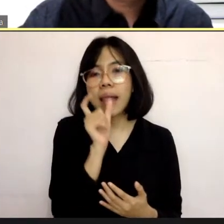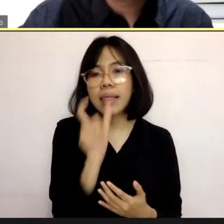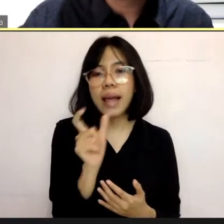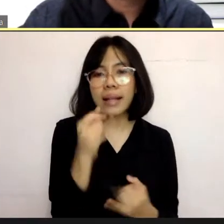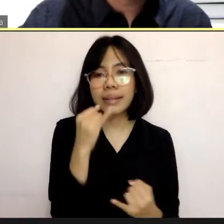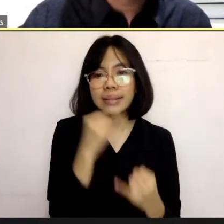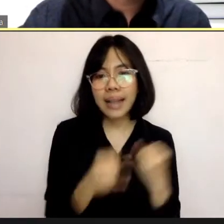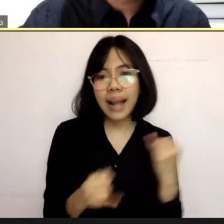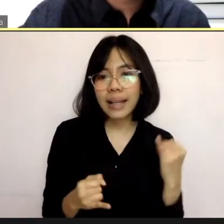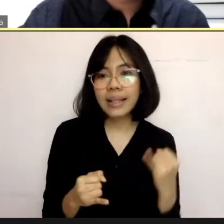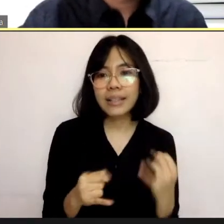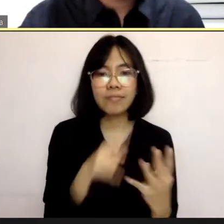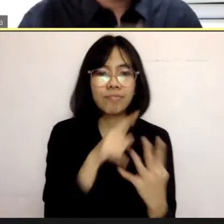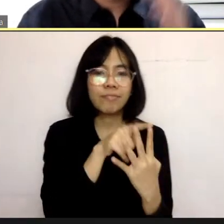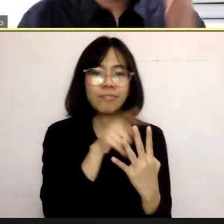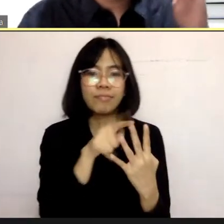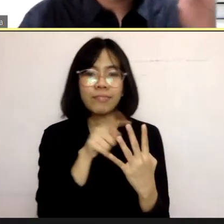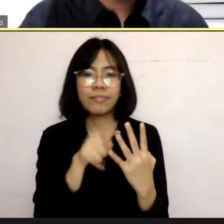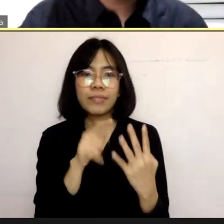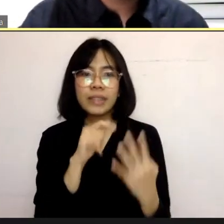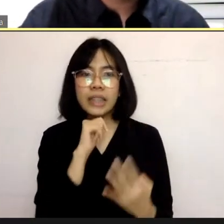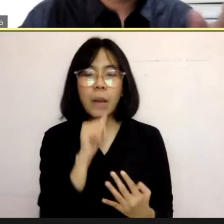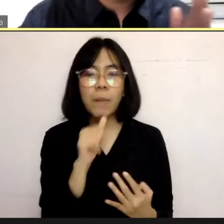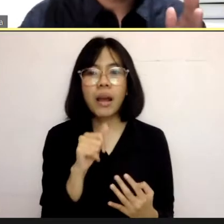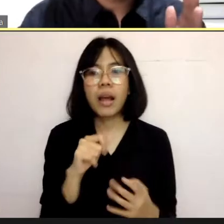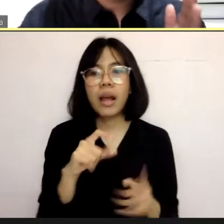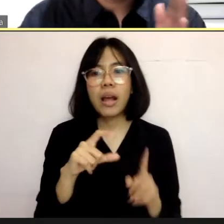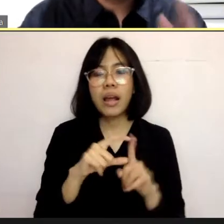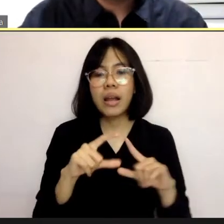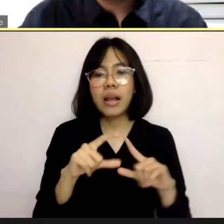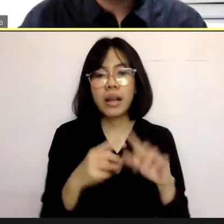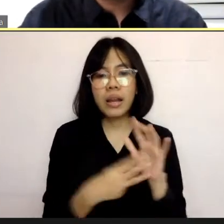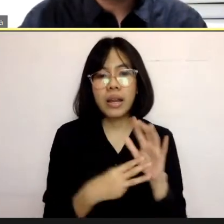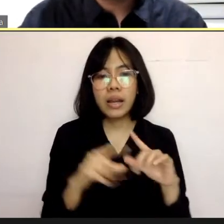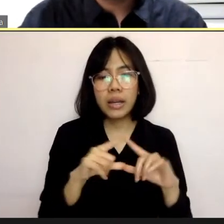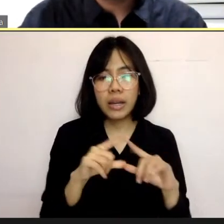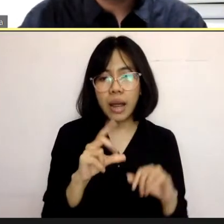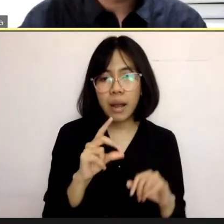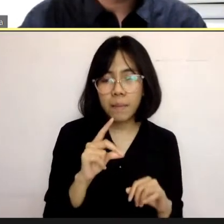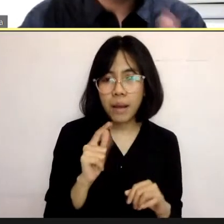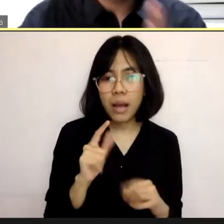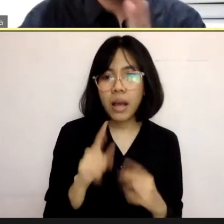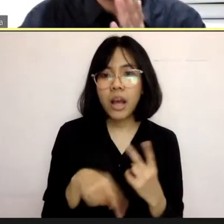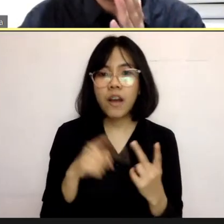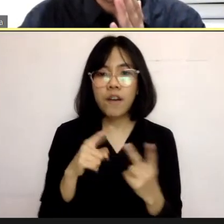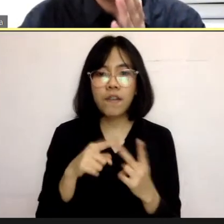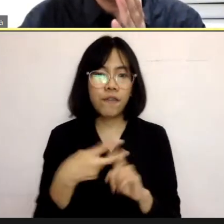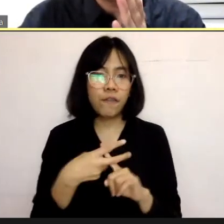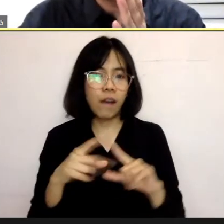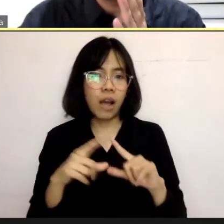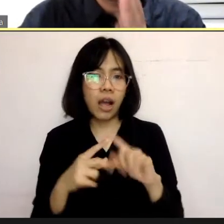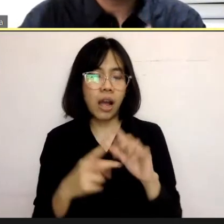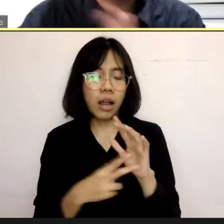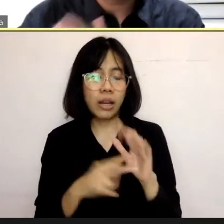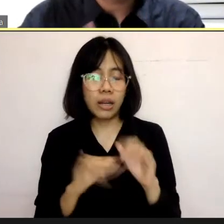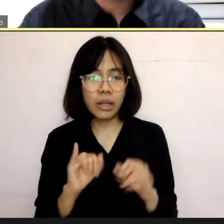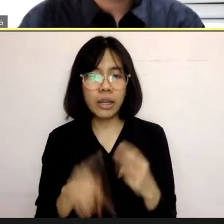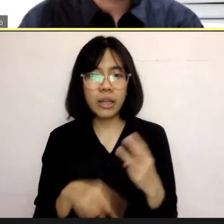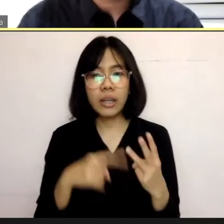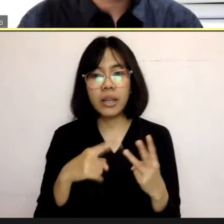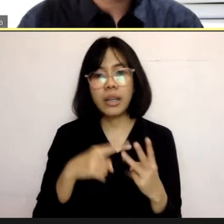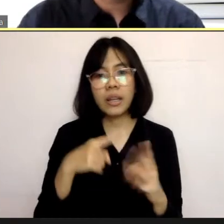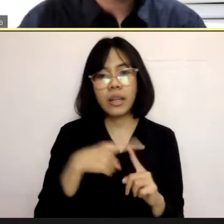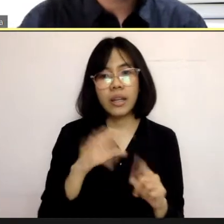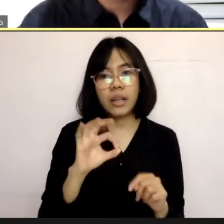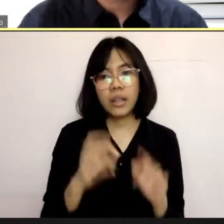Sama gilirannya, saya akan mulai dari Mas Damar, kemudian Fani kalau ada yang perlu ditanggapi, kemudian Mas Tom, dan terakhir Bang